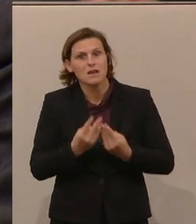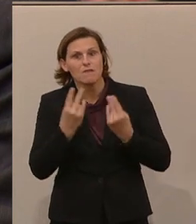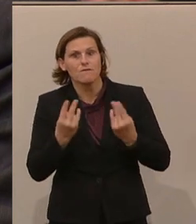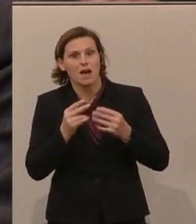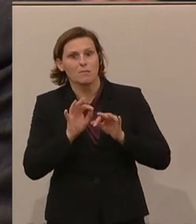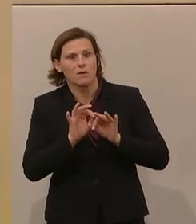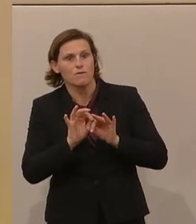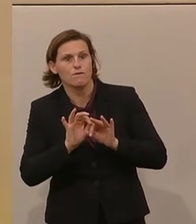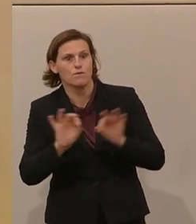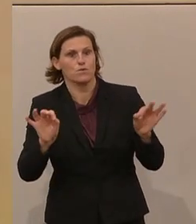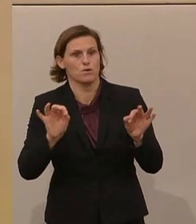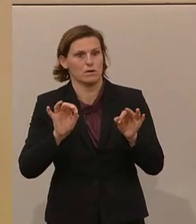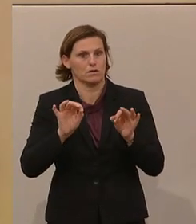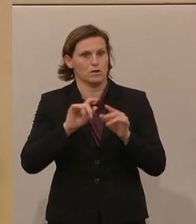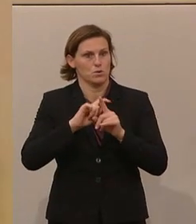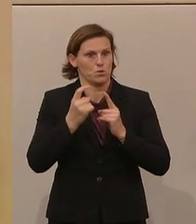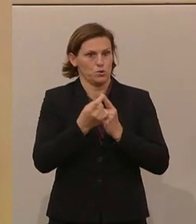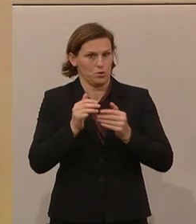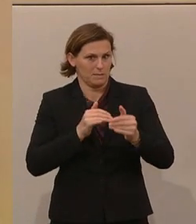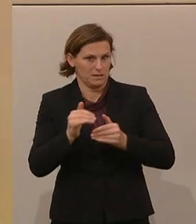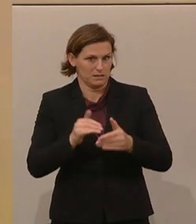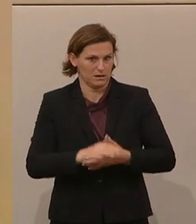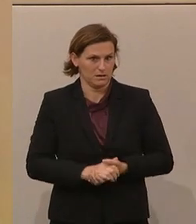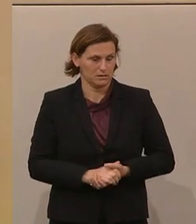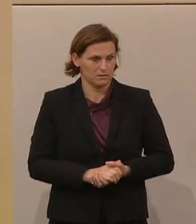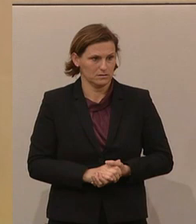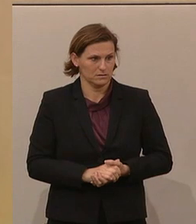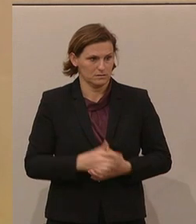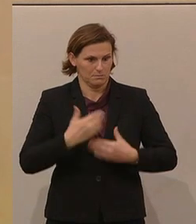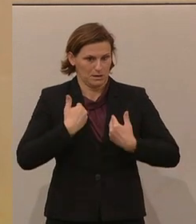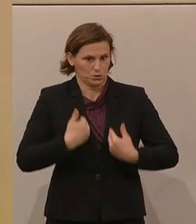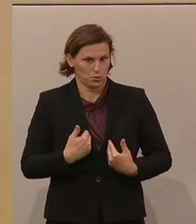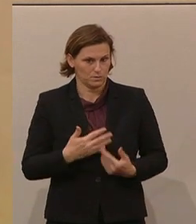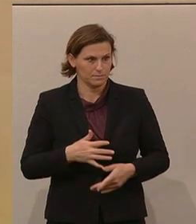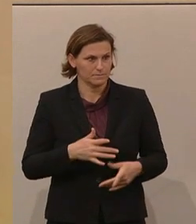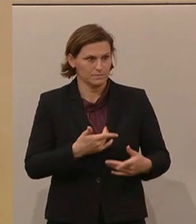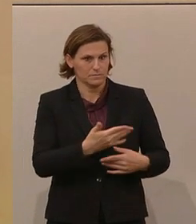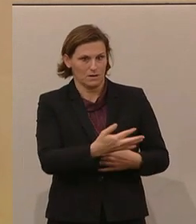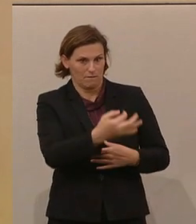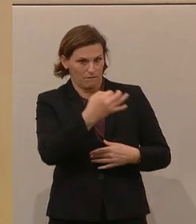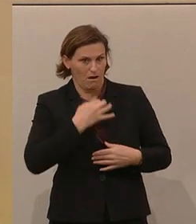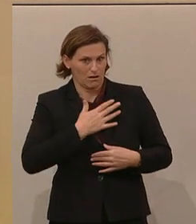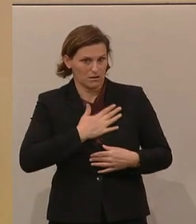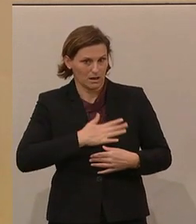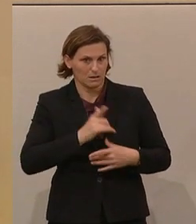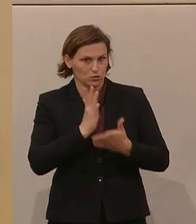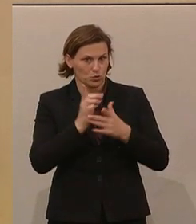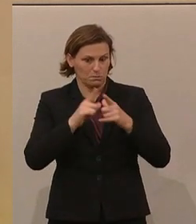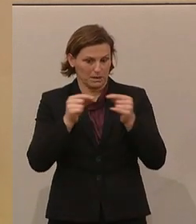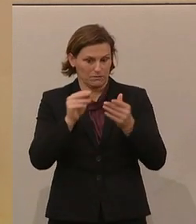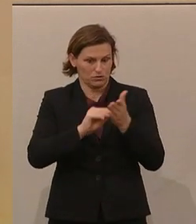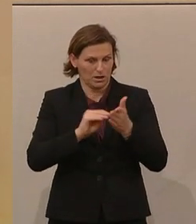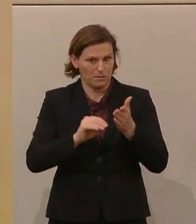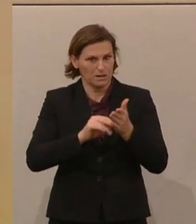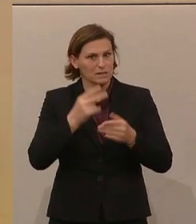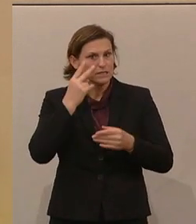würden Sie dann tun? Herr Abgeordneter, es ist Ihr gutes Recht, Fragen zu stellen, aber wie auch Ihr Brief schon zeigt, sind